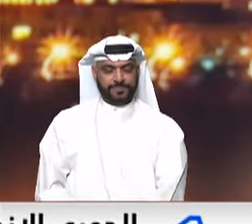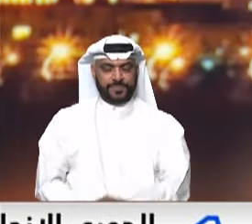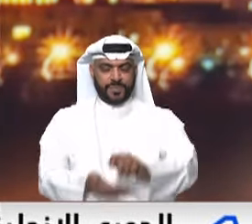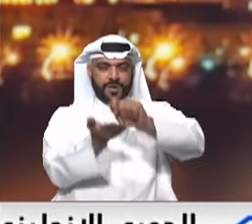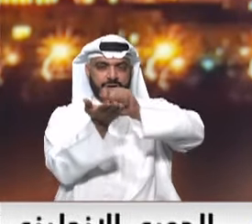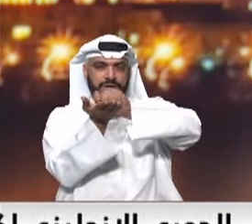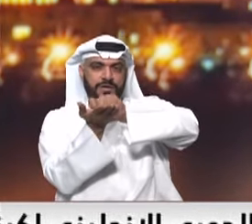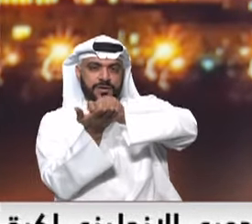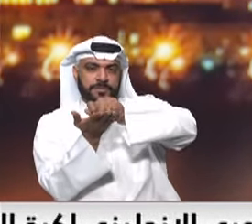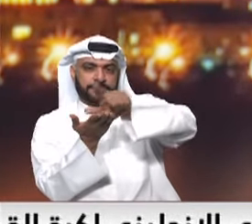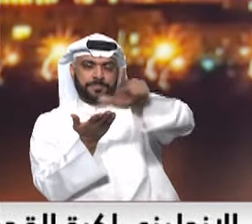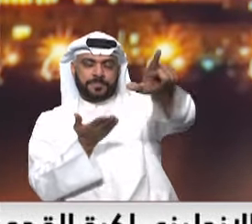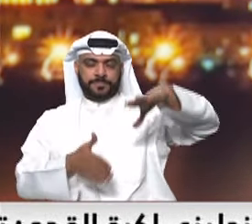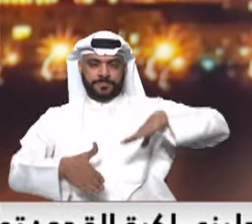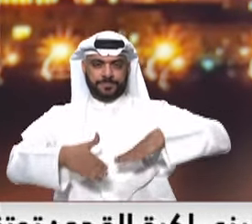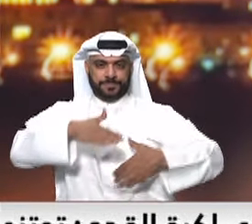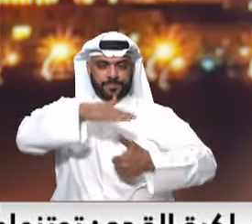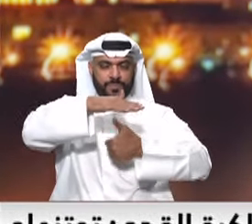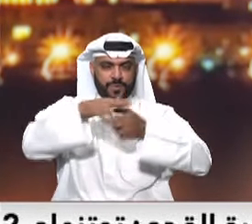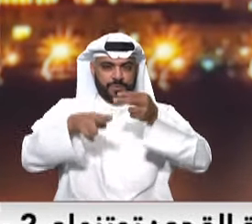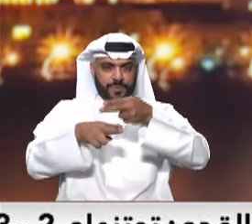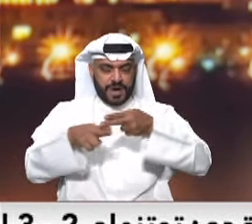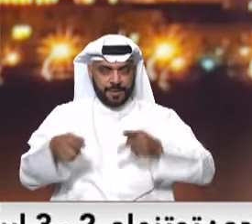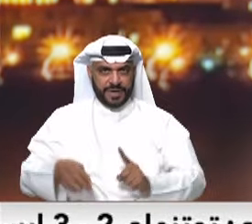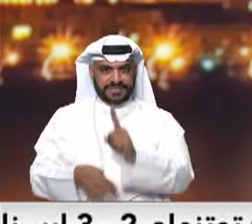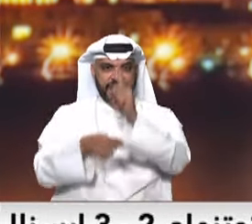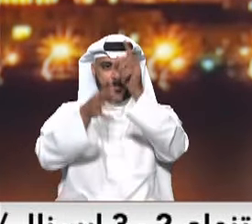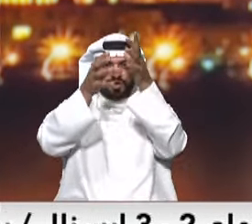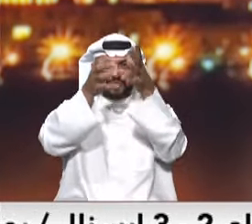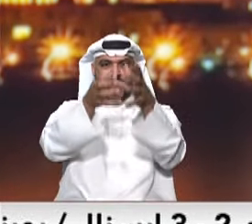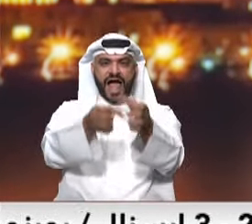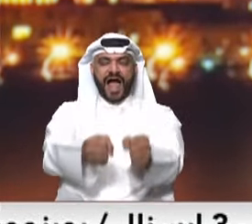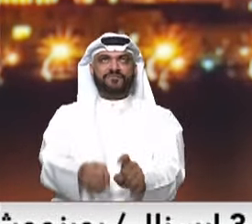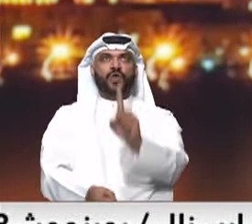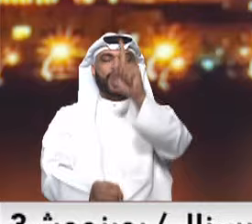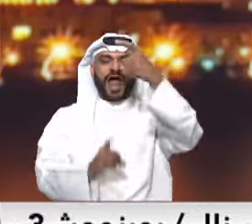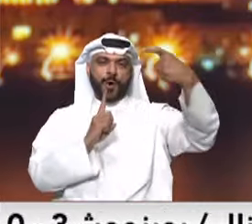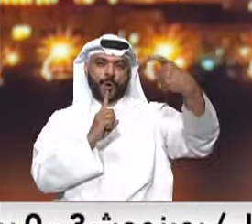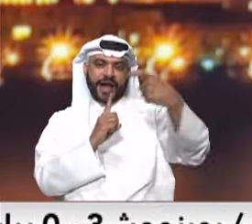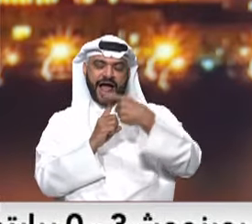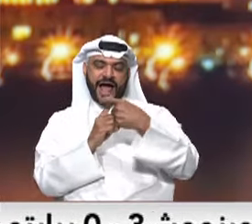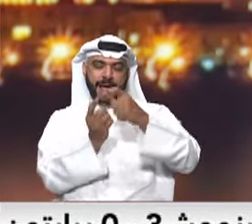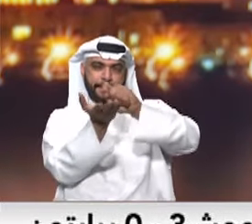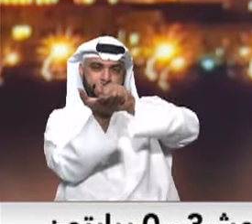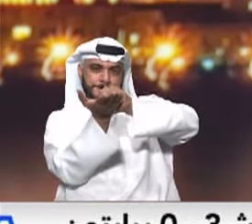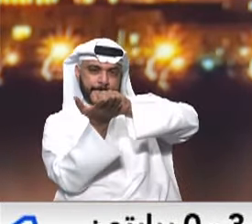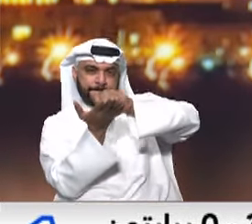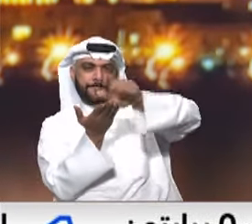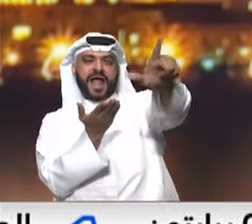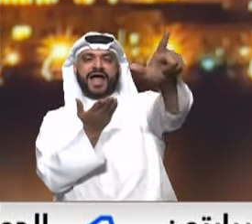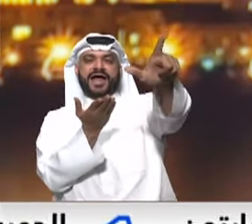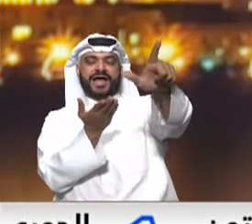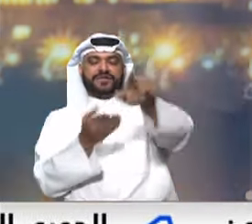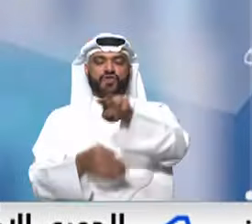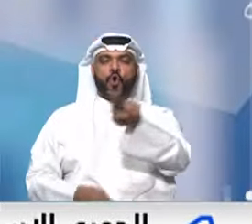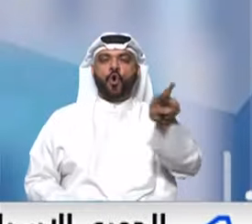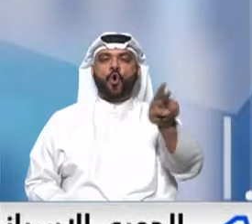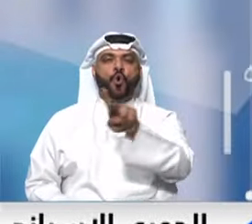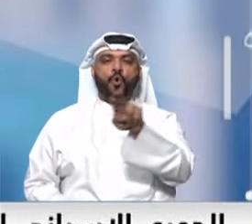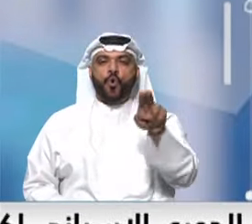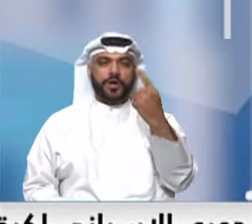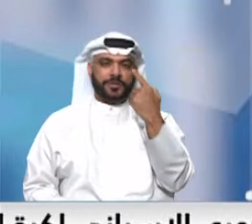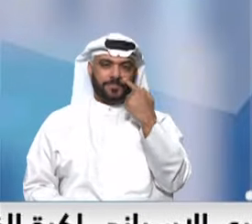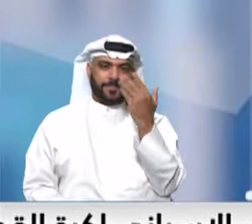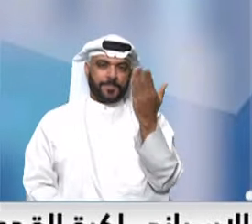بعث حضرة صاحب السمو أمير البلاد الشيخ مشعل الأحمد الجابر الصباح حفظه الله ورعاه ببرقية لأخيه صاحب